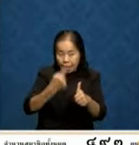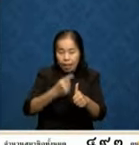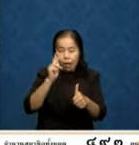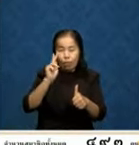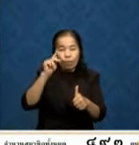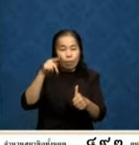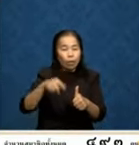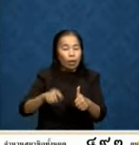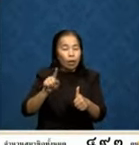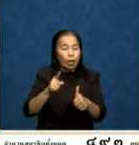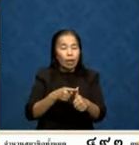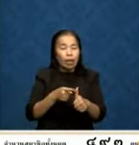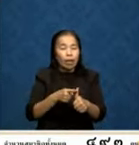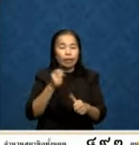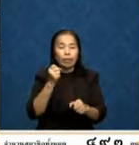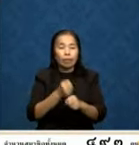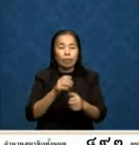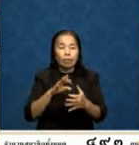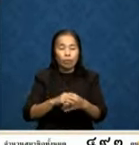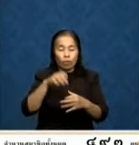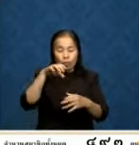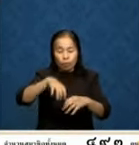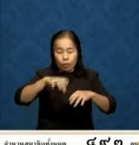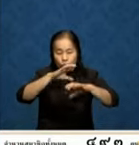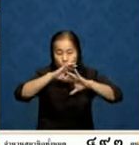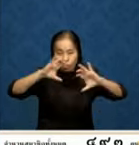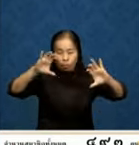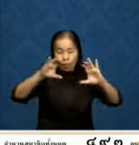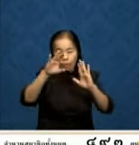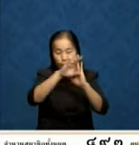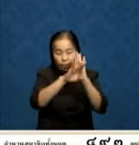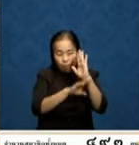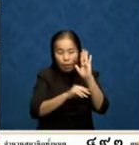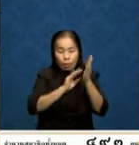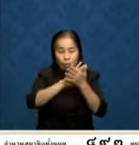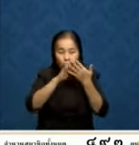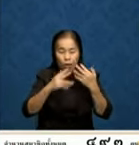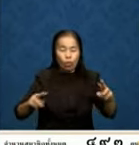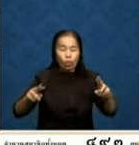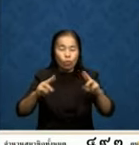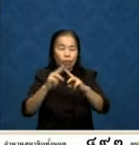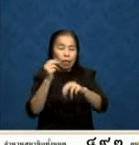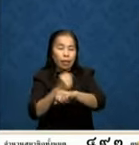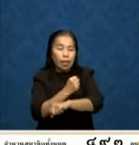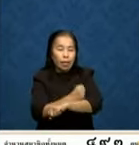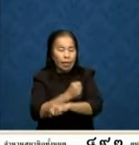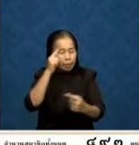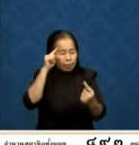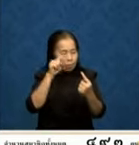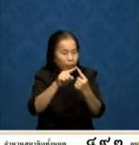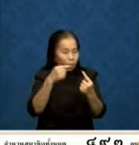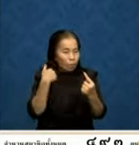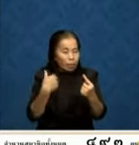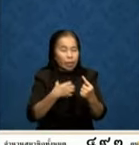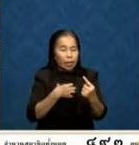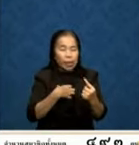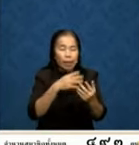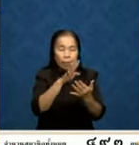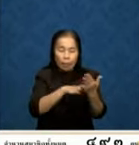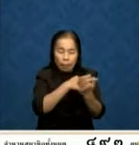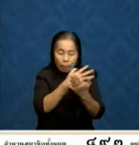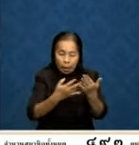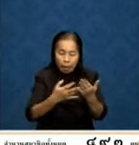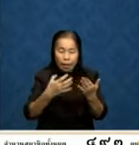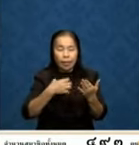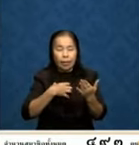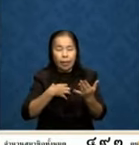นะครับก็คือบทบาทที่ทางภาคนโยบายนะครับก็คือกระทรวงพลังงานเนี่ยได้มีการตั้งเป้านะครับในเรื่องของแผน